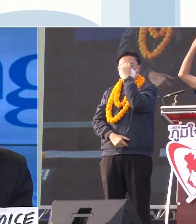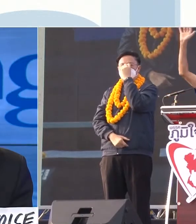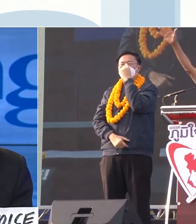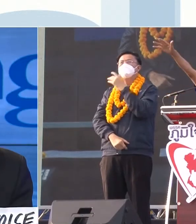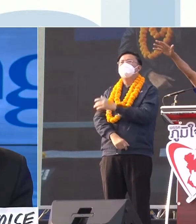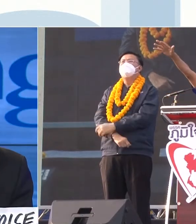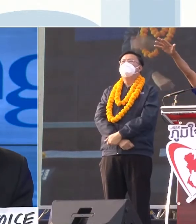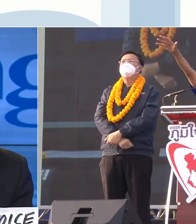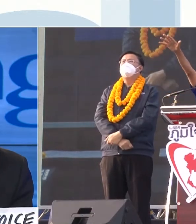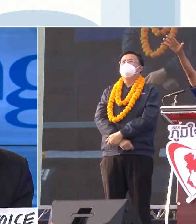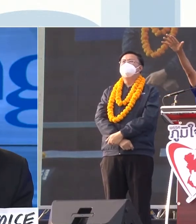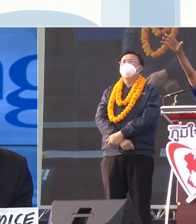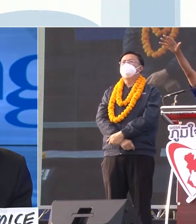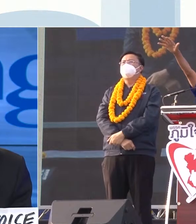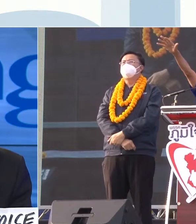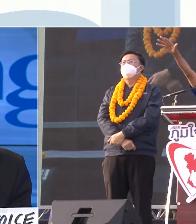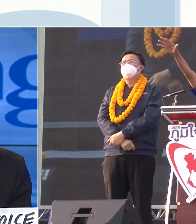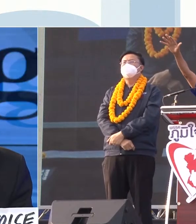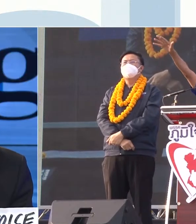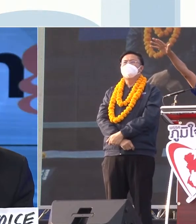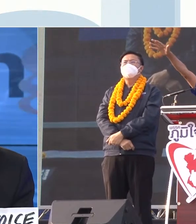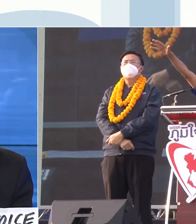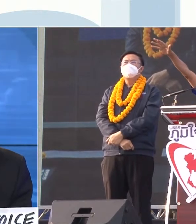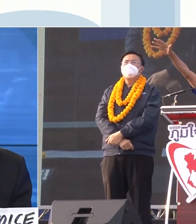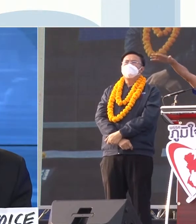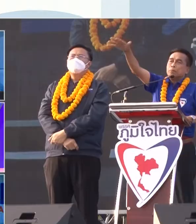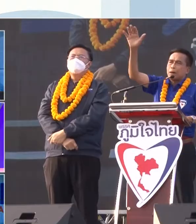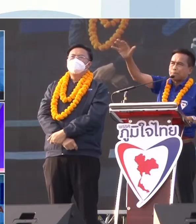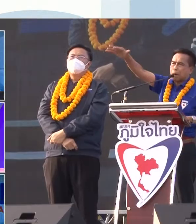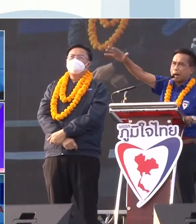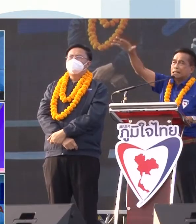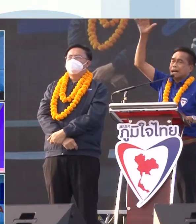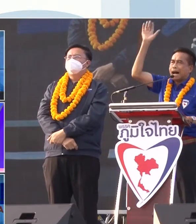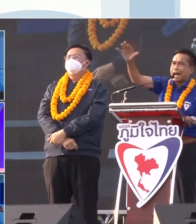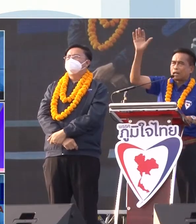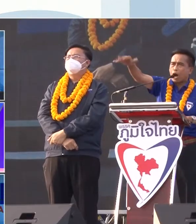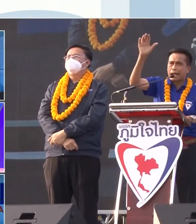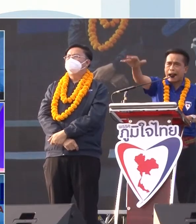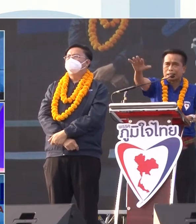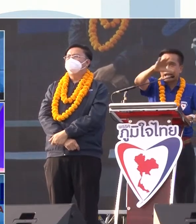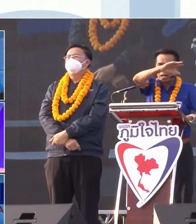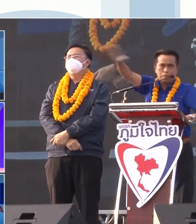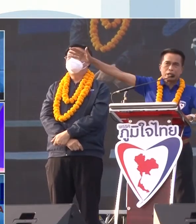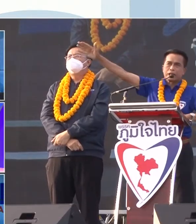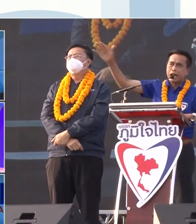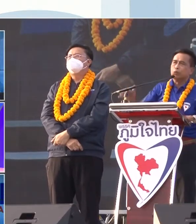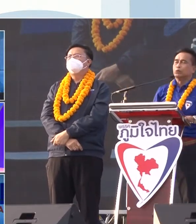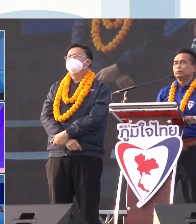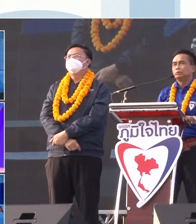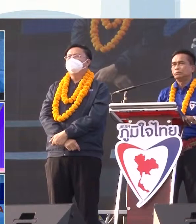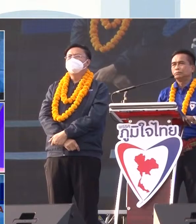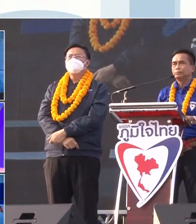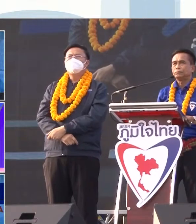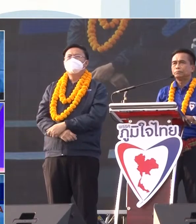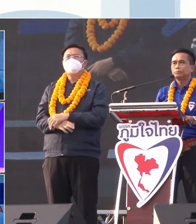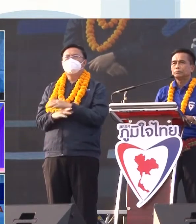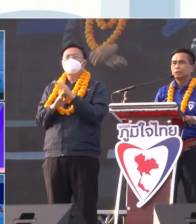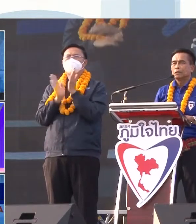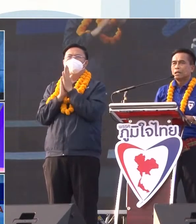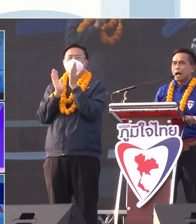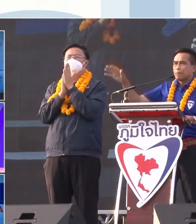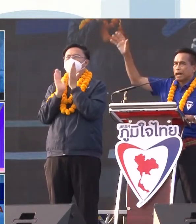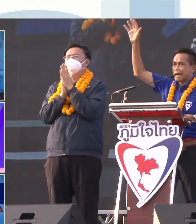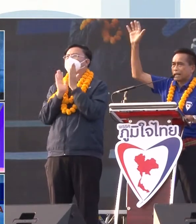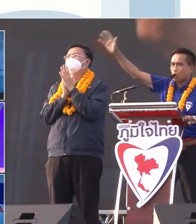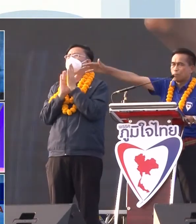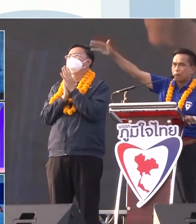ลือกฉันฉันก็เลยช่วยเธอคนไหนไม่เลือกฉันฉันก็จะไม่ช่วย เราคาดหวังว่าเราจะได้อำนาจรัฐเป็นรัฐบาลและแม้ว่าวันนี้พี่น้องประชาช